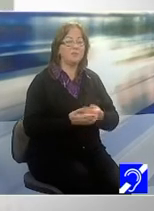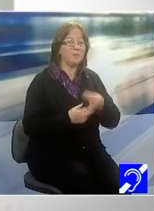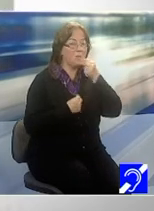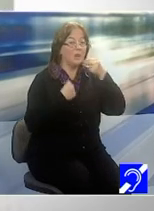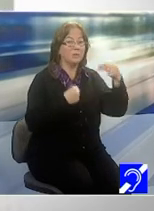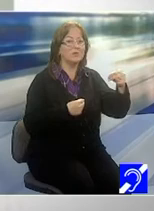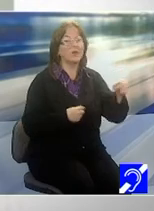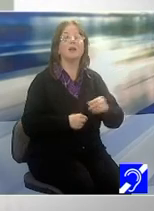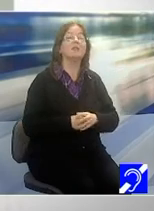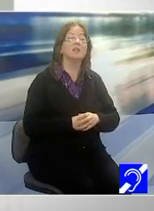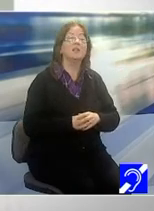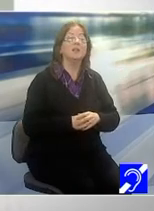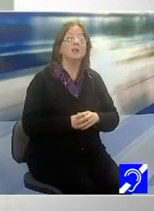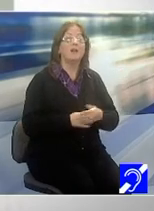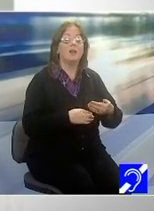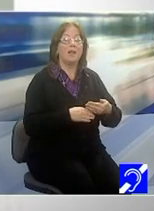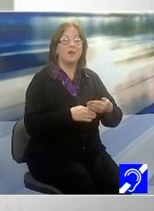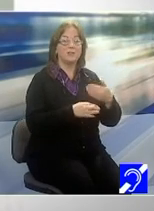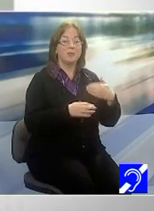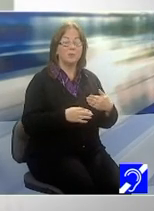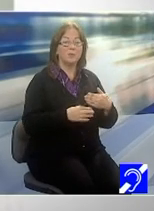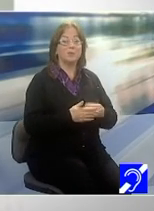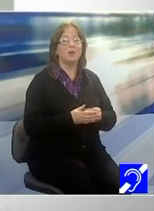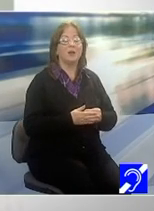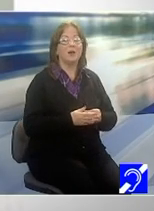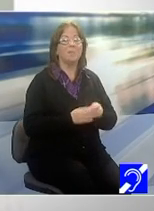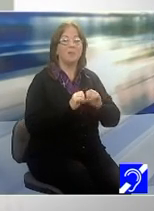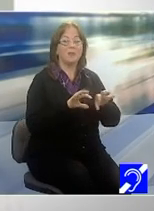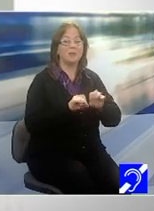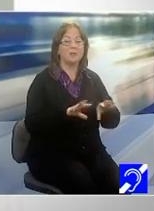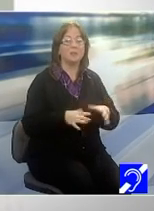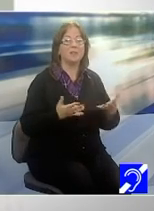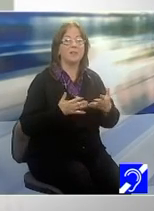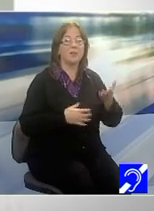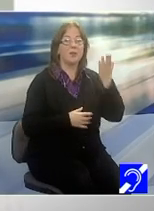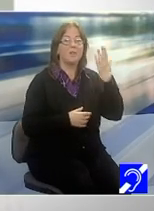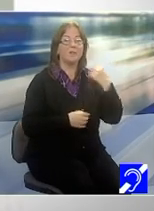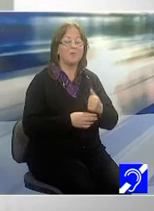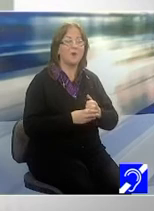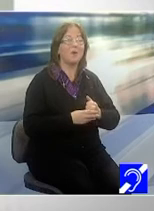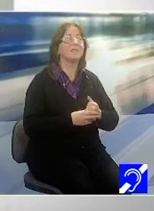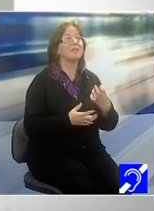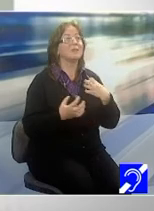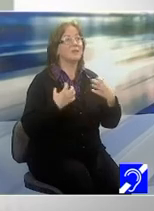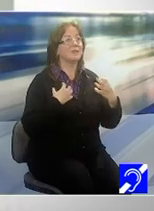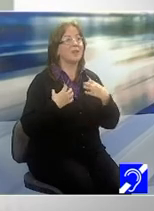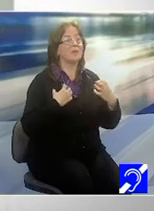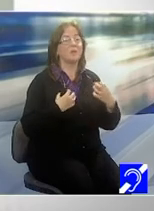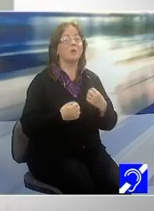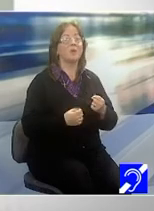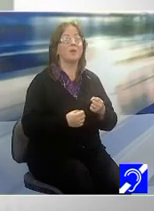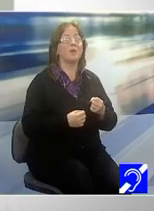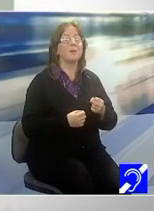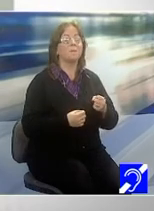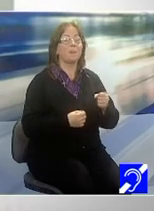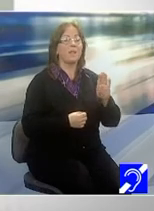începutul emisiunii, în continuare vă propun să vedem care au fost ecourile spectacolului aniversar Boema oferit de Opera Națională